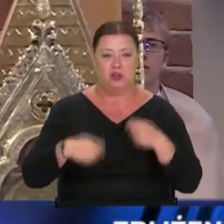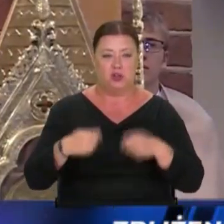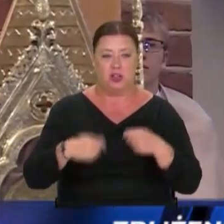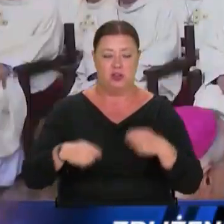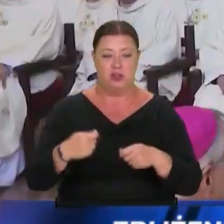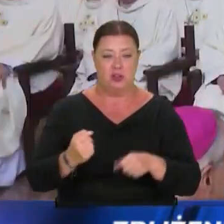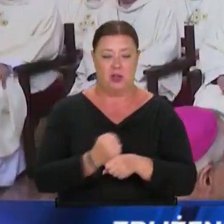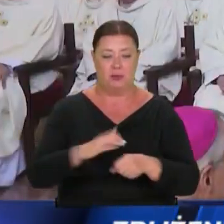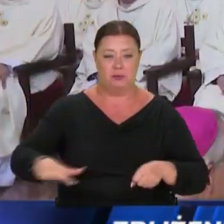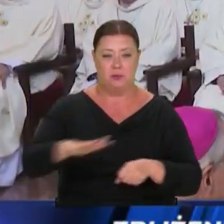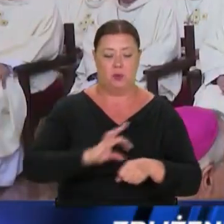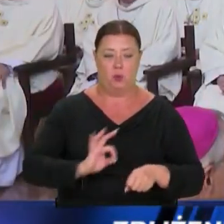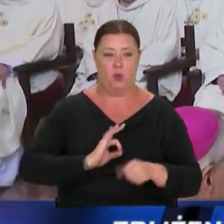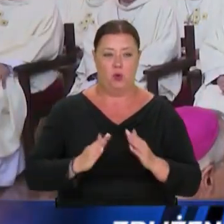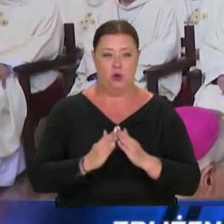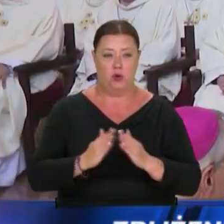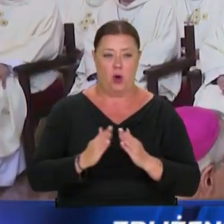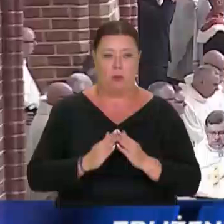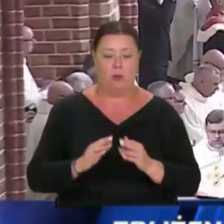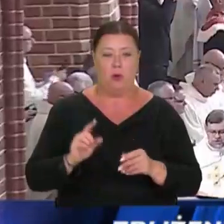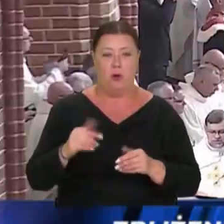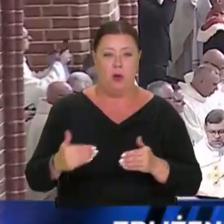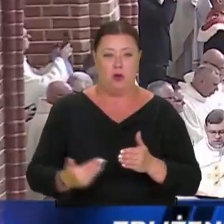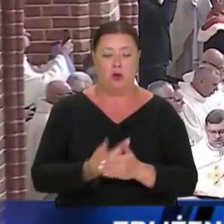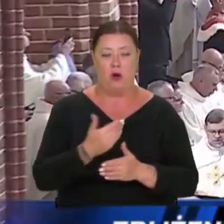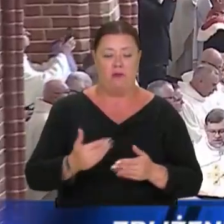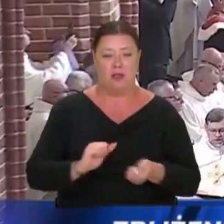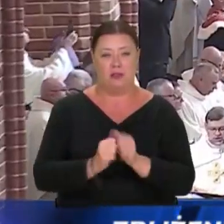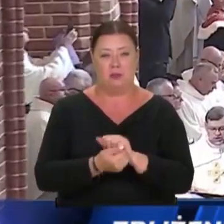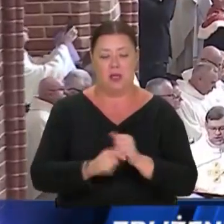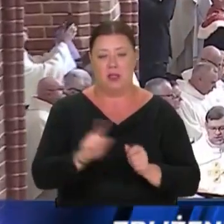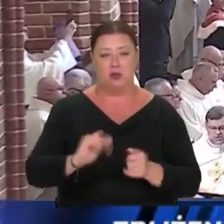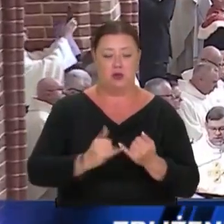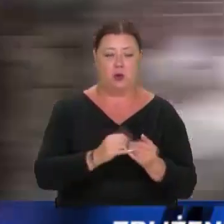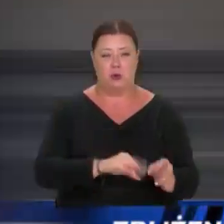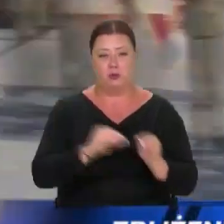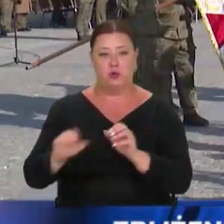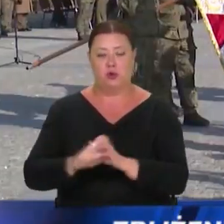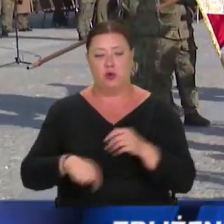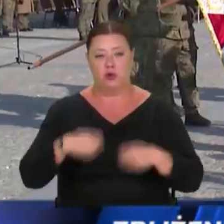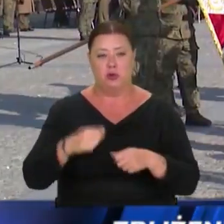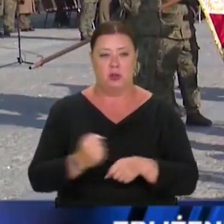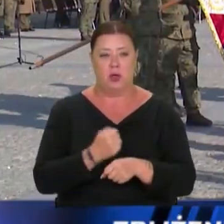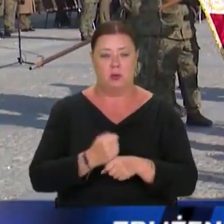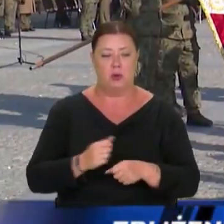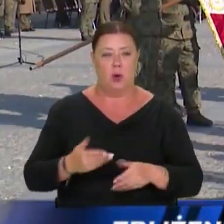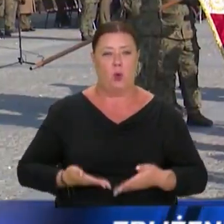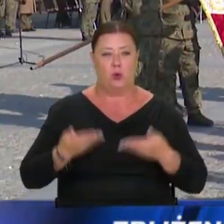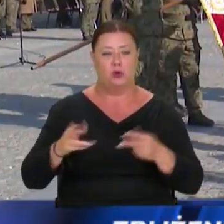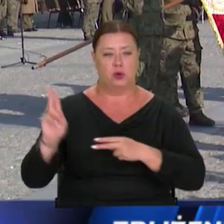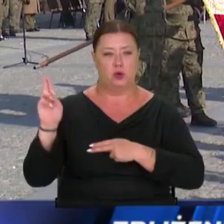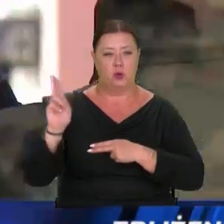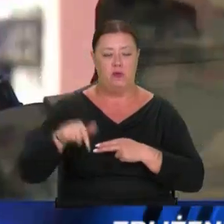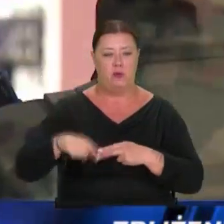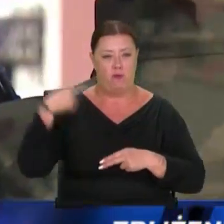dom. Ordynariusz diecezji toruńskiej nowym metropolitą szczecińsko-kamieńskim. Uroczyste ślubowanie na rynku we